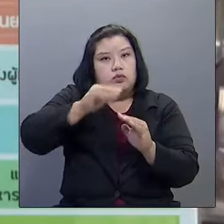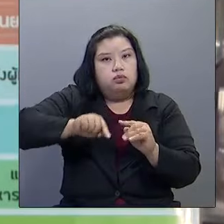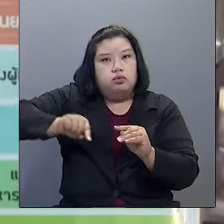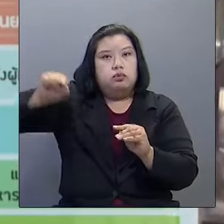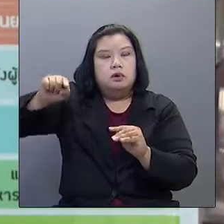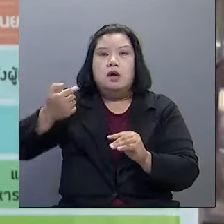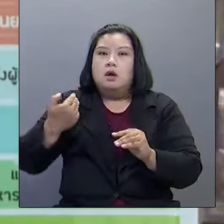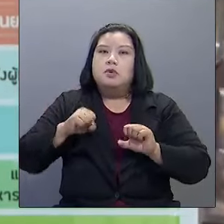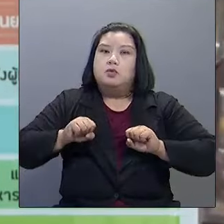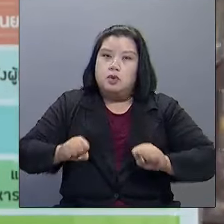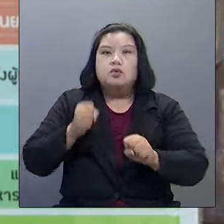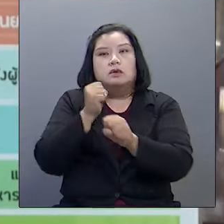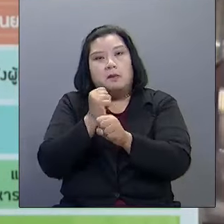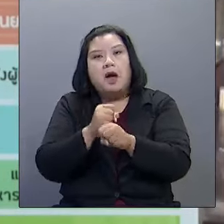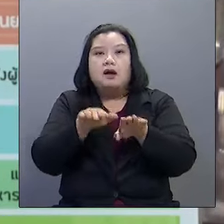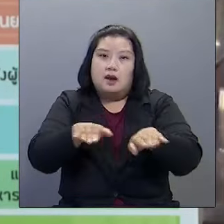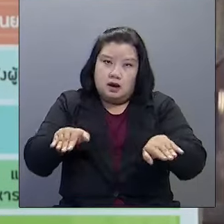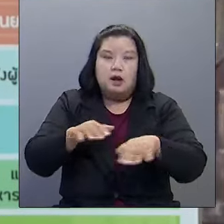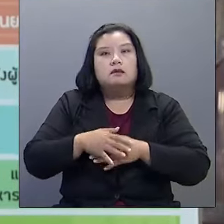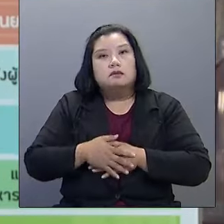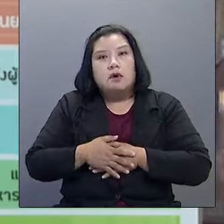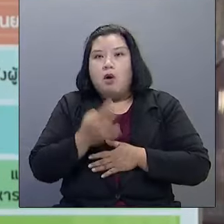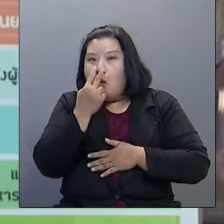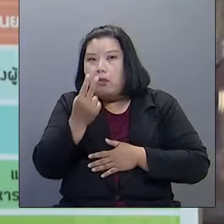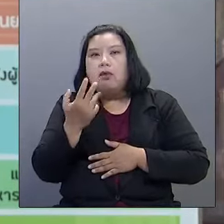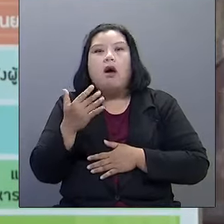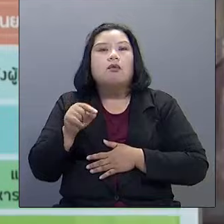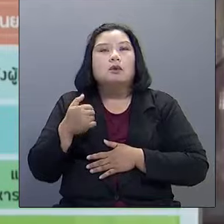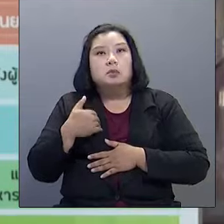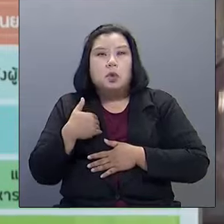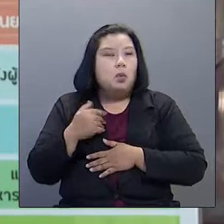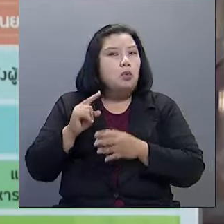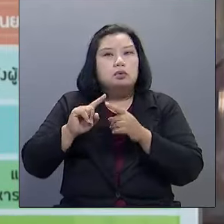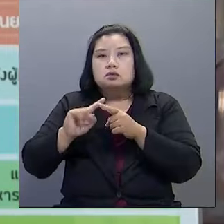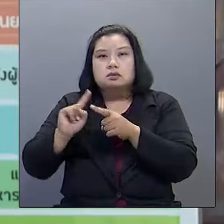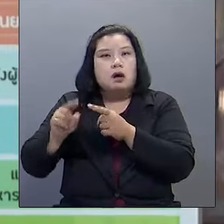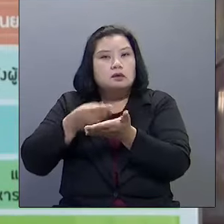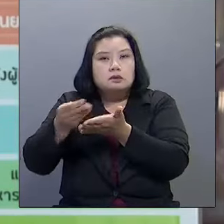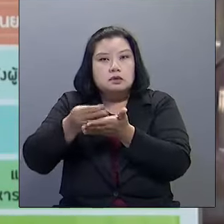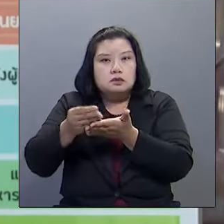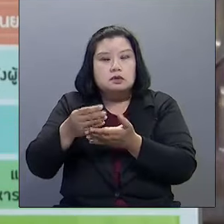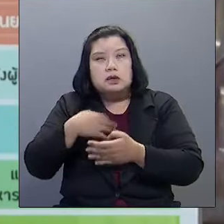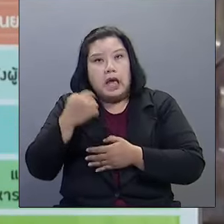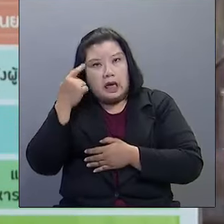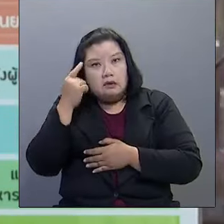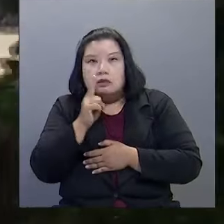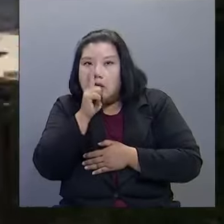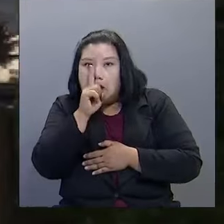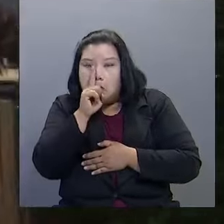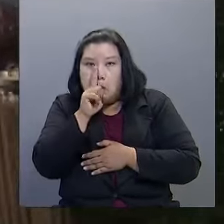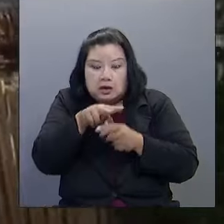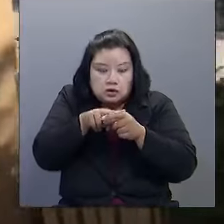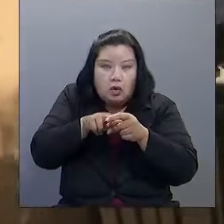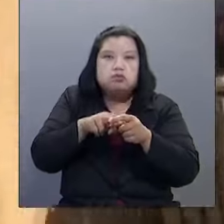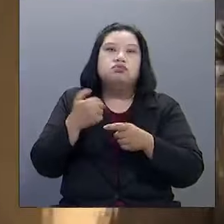วัยทำงานวัยเด็กขับเท่าที่เจอในร้านก็จะมีหลากหลายกลุ่มเลยที่เริ่มมีการกลับมาติดกันมากขึ้นครับผม